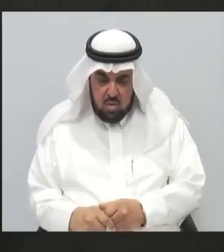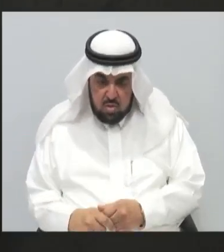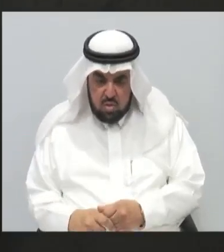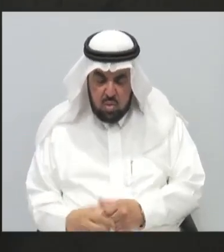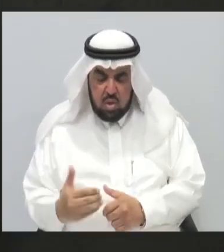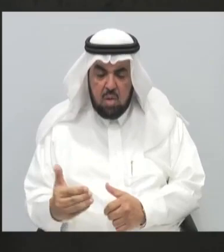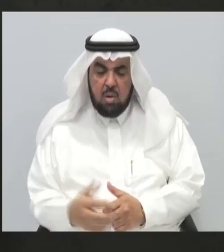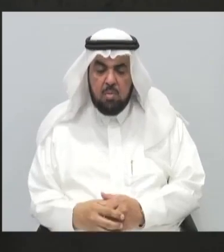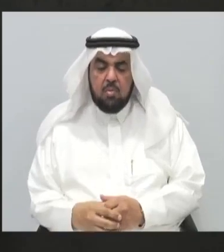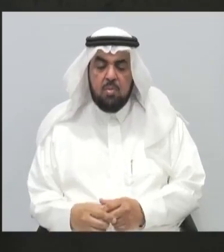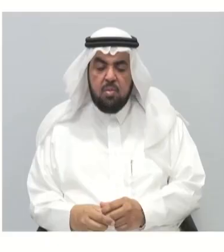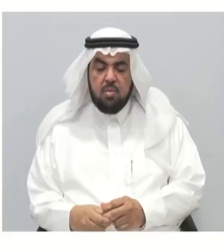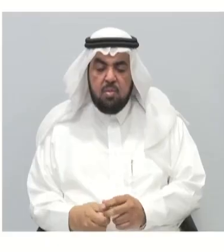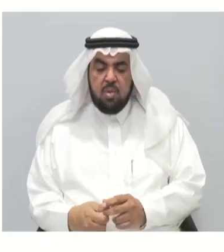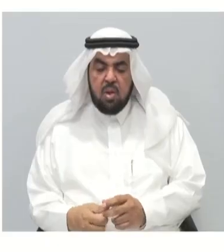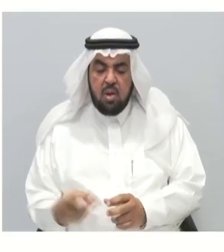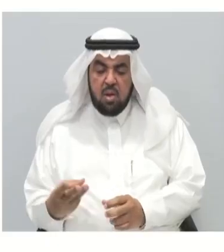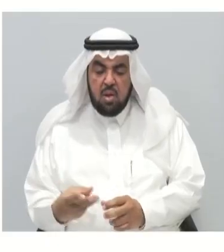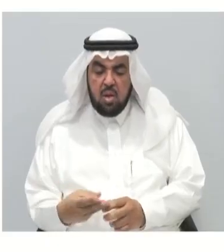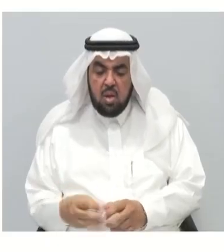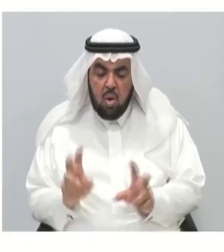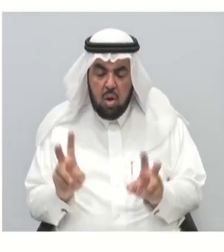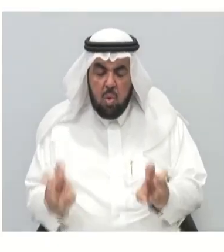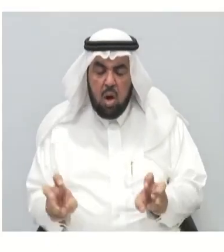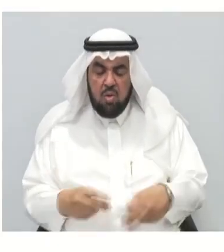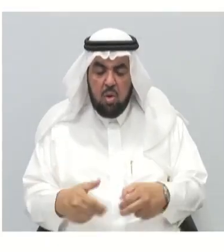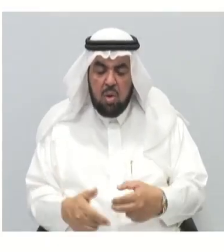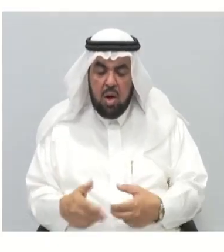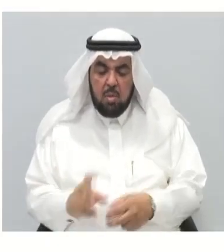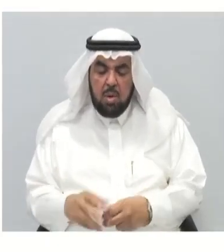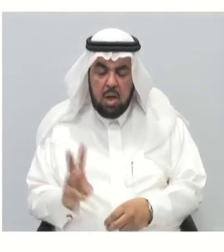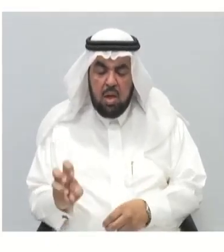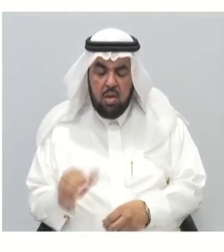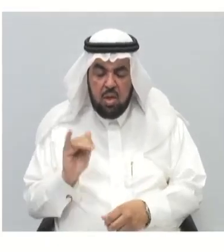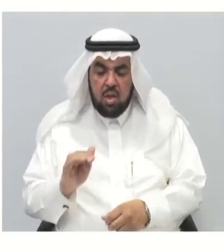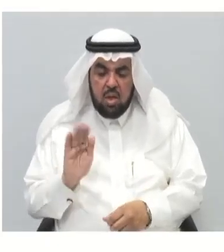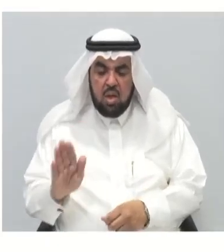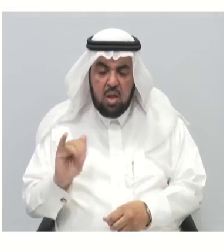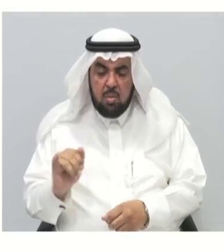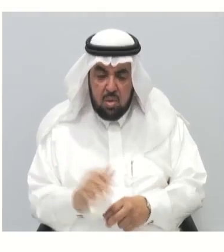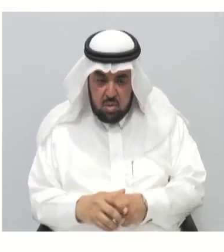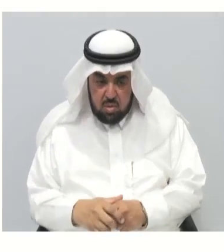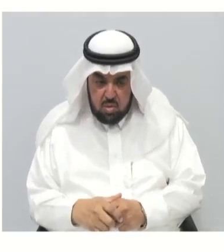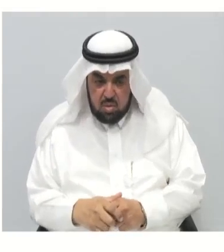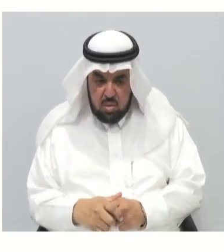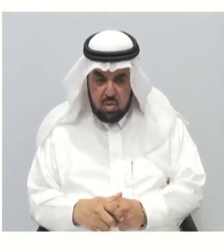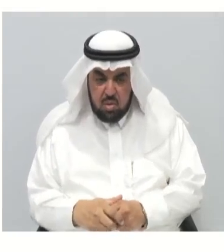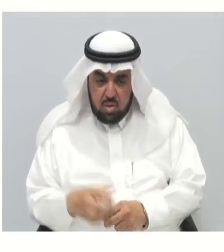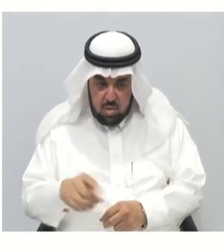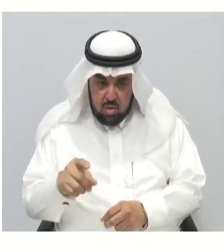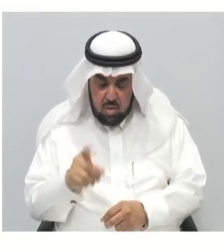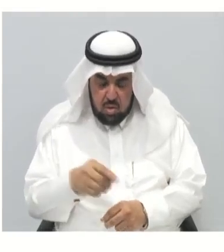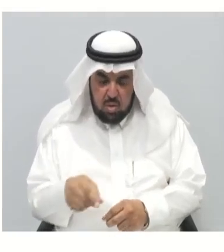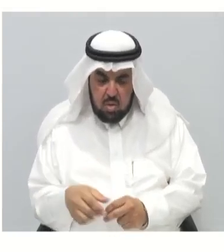وليس الى الامام طيب ثلاثه سوف يتوقف الروبوت عن الحركه بعد 30 سم هل العباره هذه